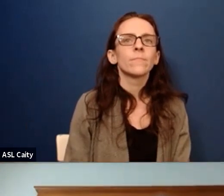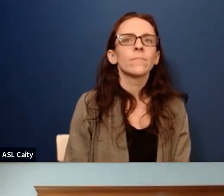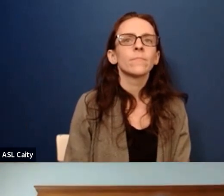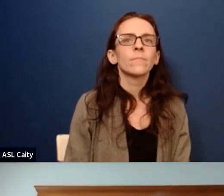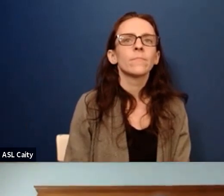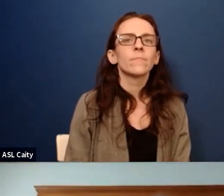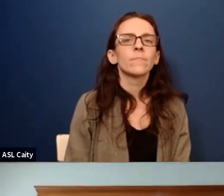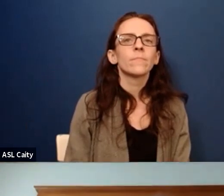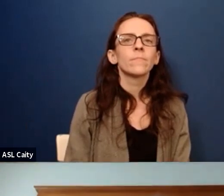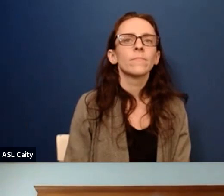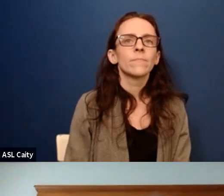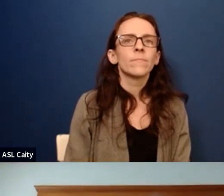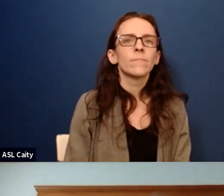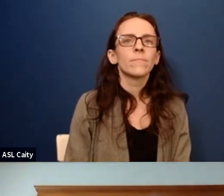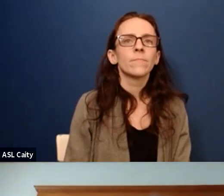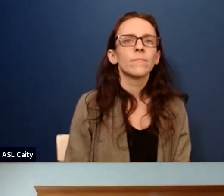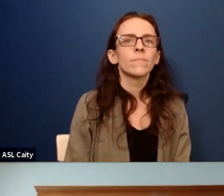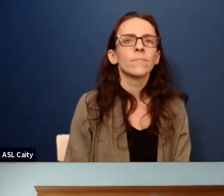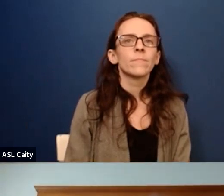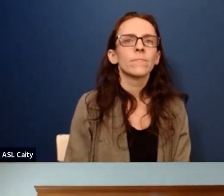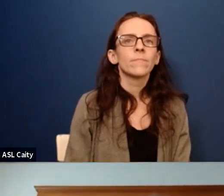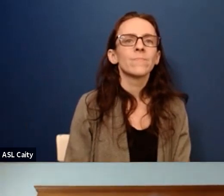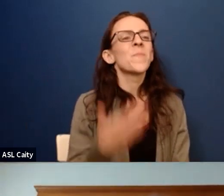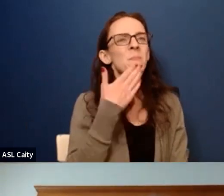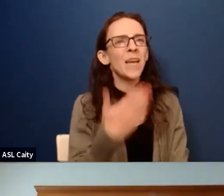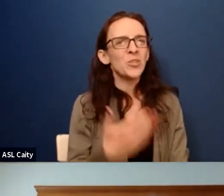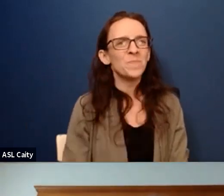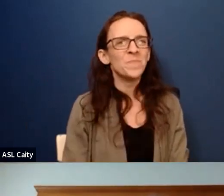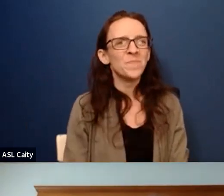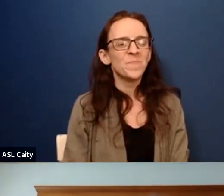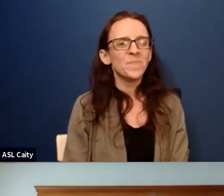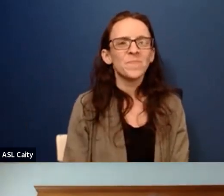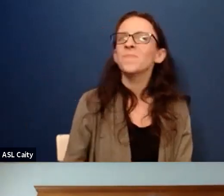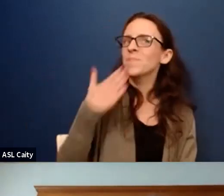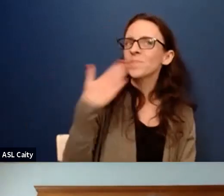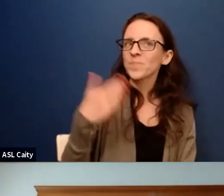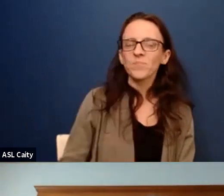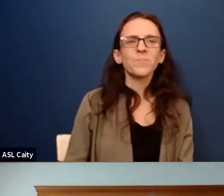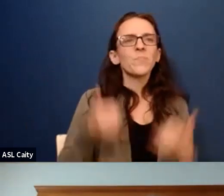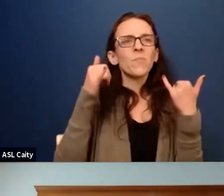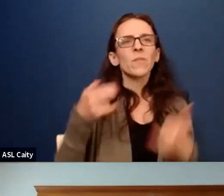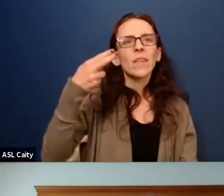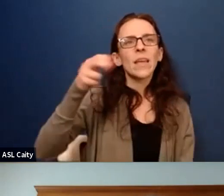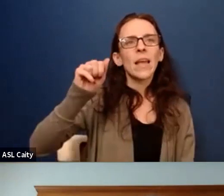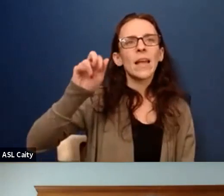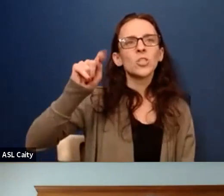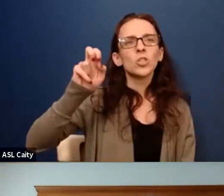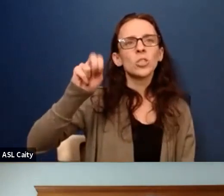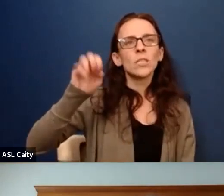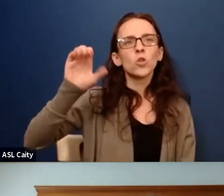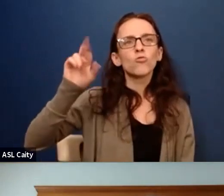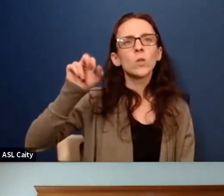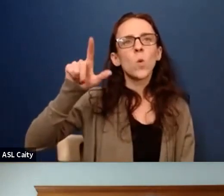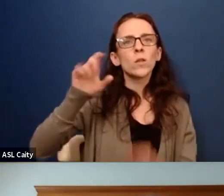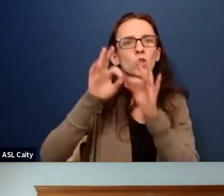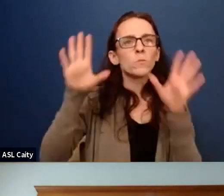国语的翻译。好，谢谢大家，一会见 ，Thank you. Thank you. Our Haitian Creole interpreter is